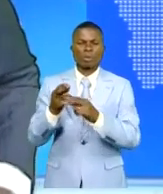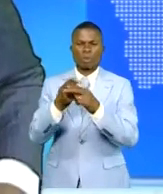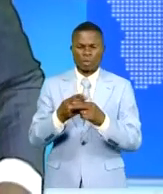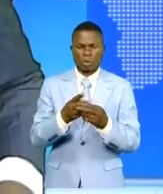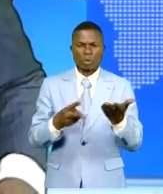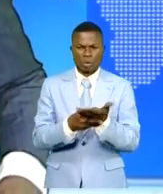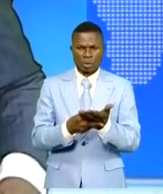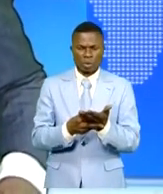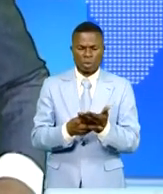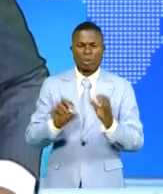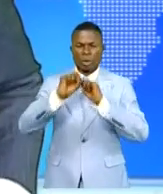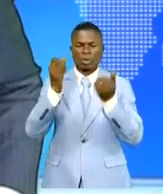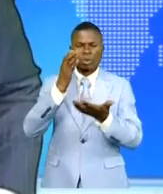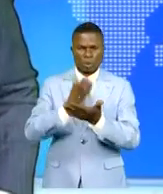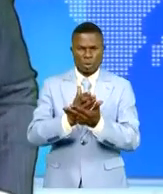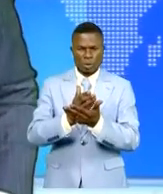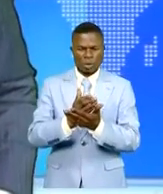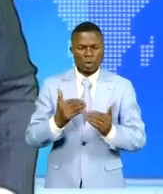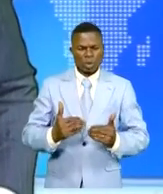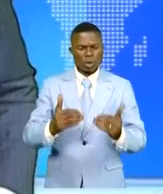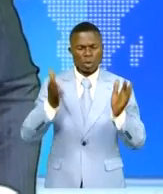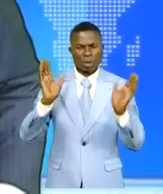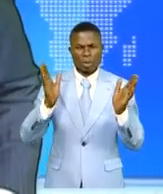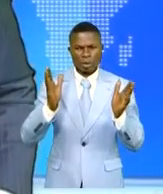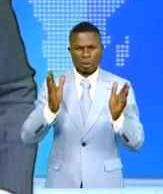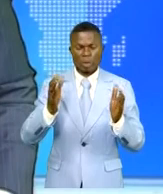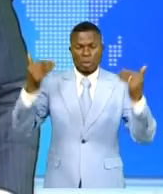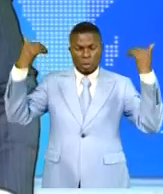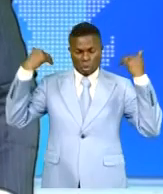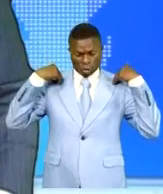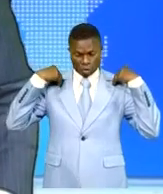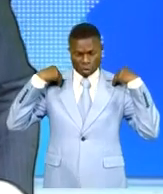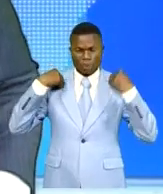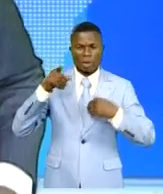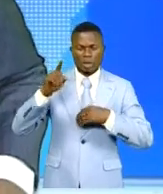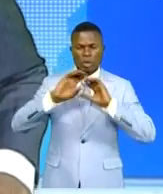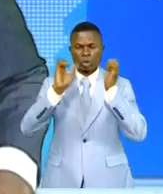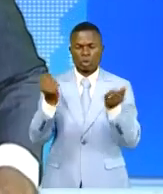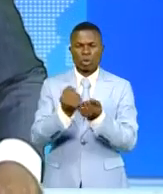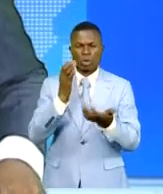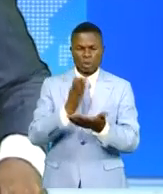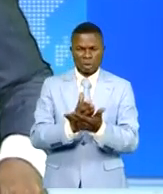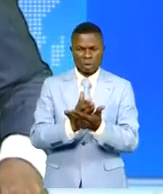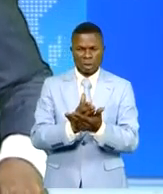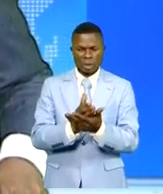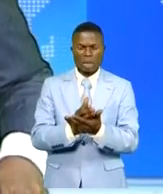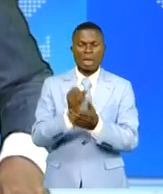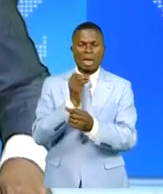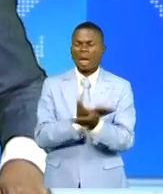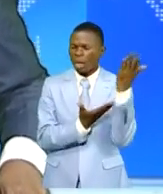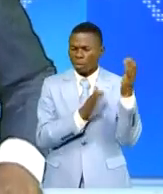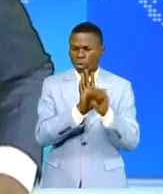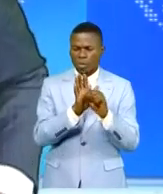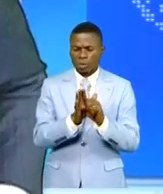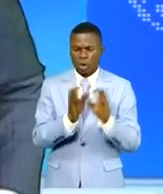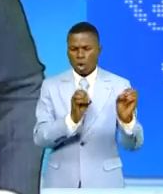ouverts au privé. La concurrence annonce rude. L'œil de l'autorité des régulations du secteur des assurances s'avère indispensable pour